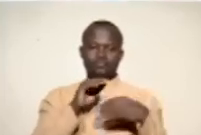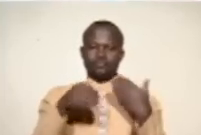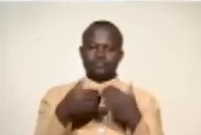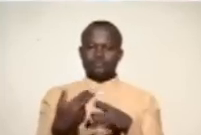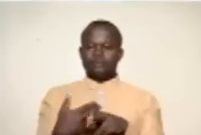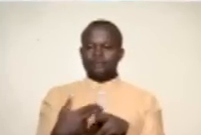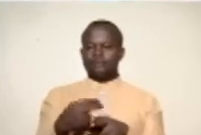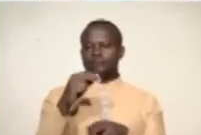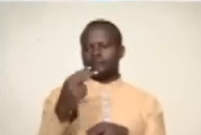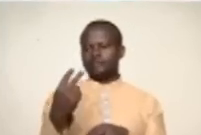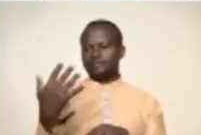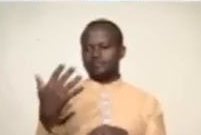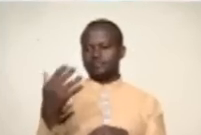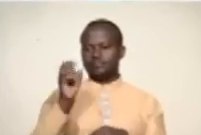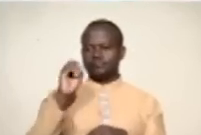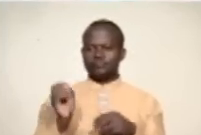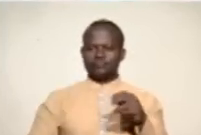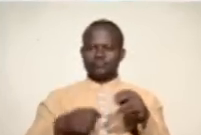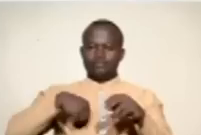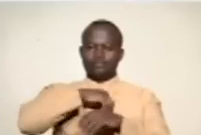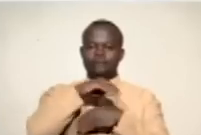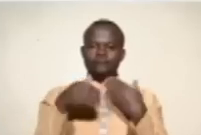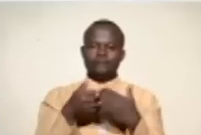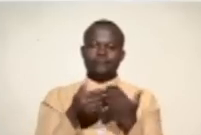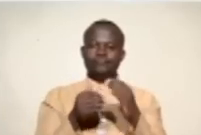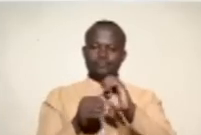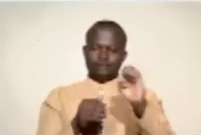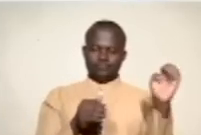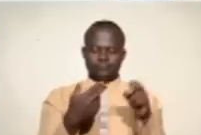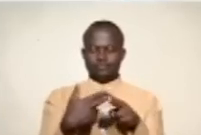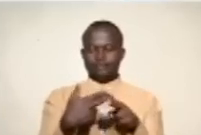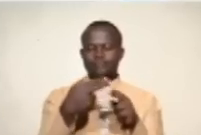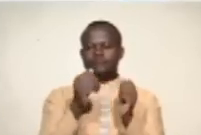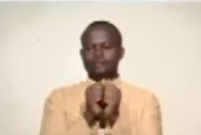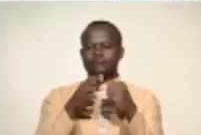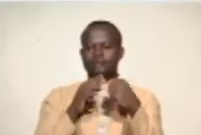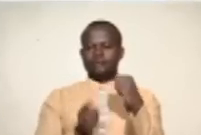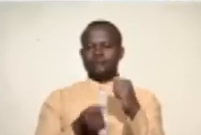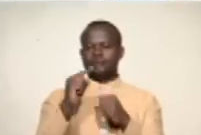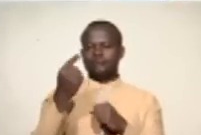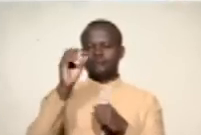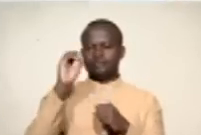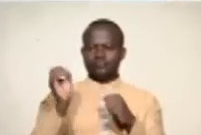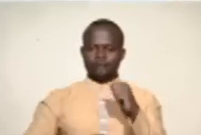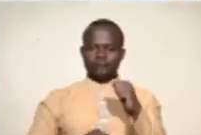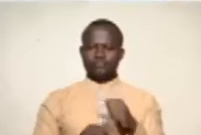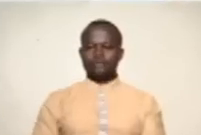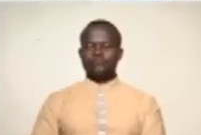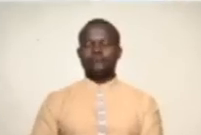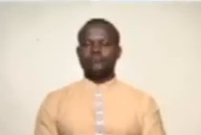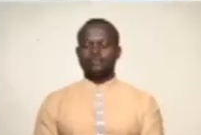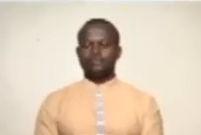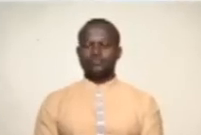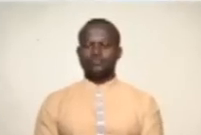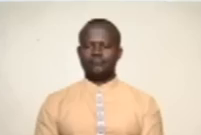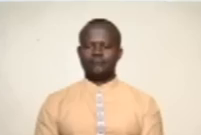ku gipimo cya 25%, naho y'Iburasirazuba bari ku gipimo cya 19.1%. Ari muhirwa mu